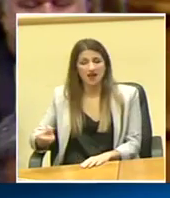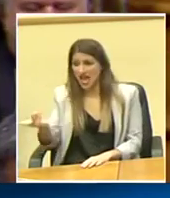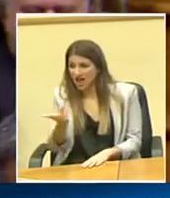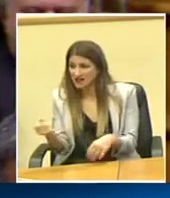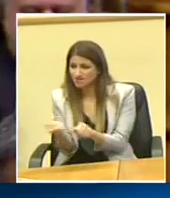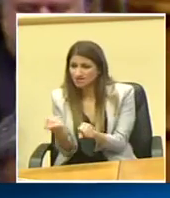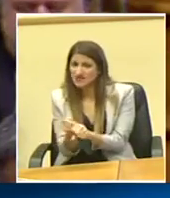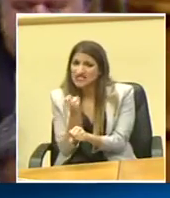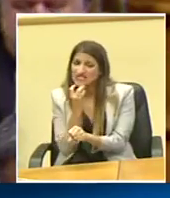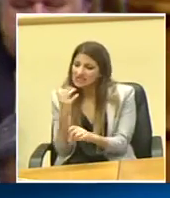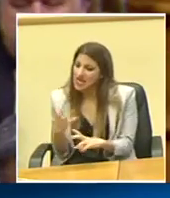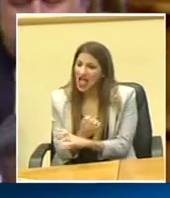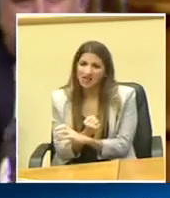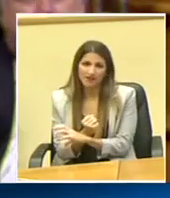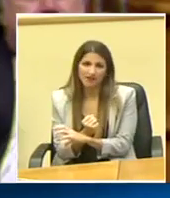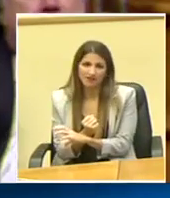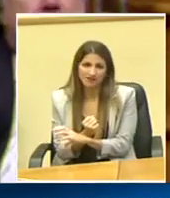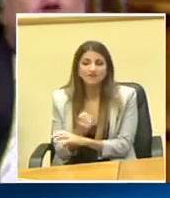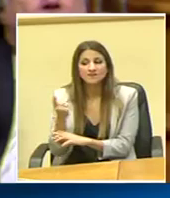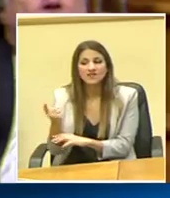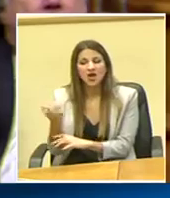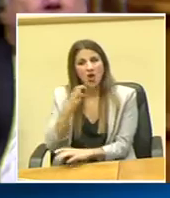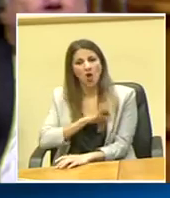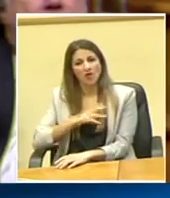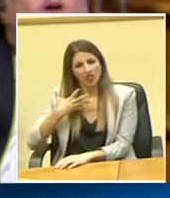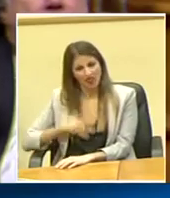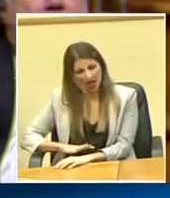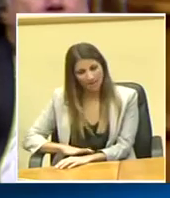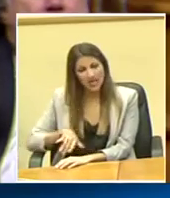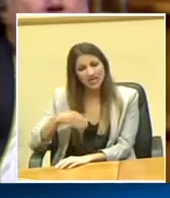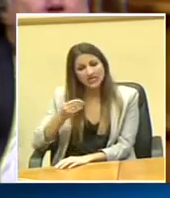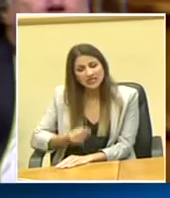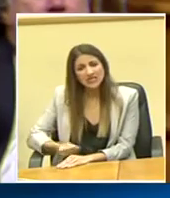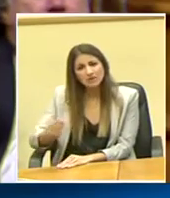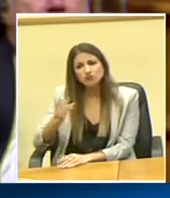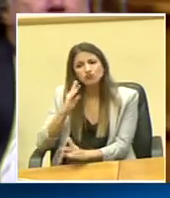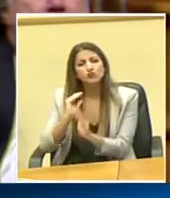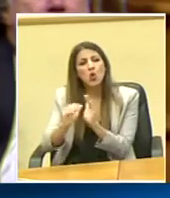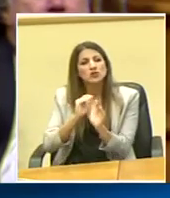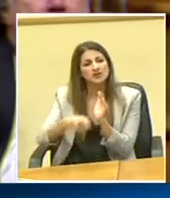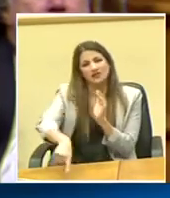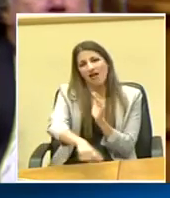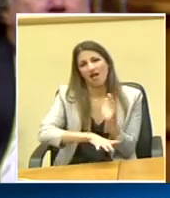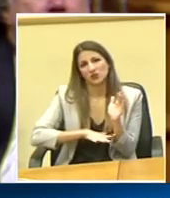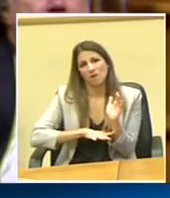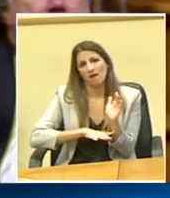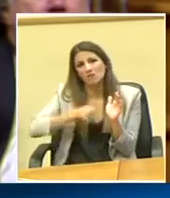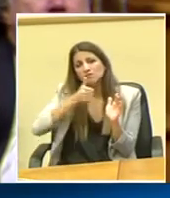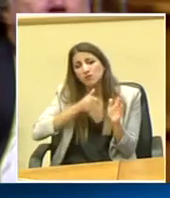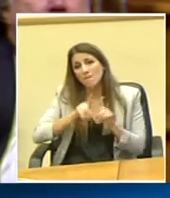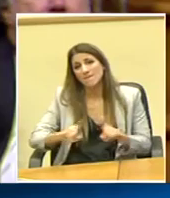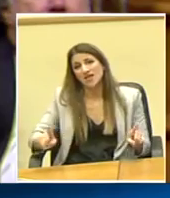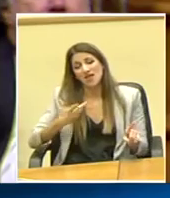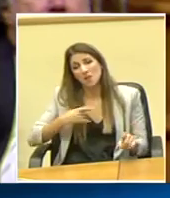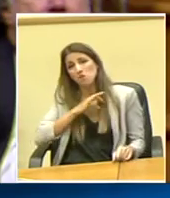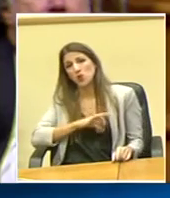με την λιγότερη δυνατή απώλεια ή, να το πω αλλιώς, με τη μέγιστη δυνατή προστασία για τα συμφέροντα εκείνων